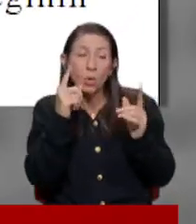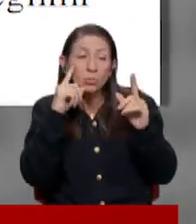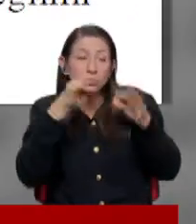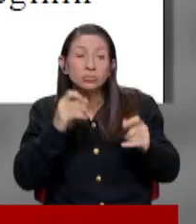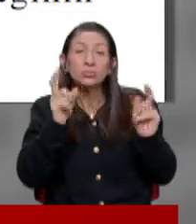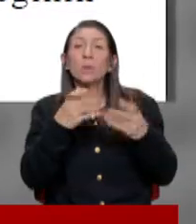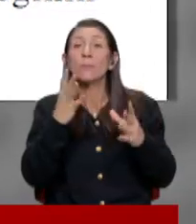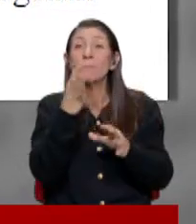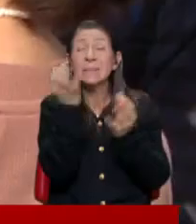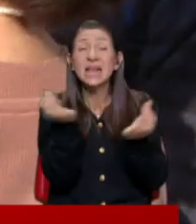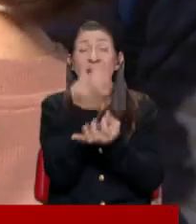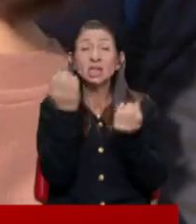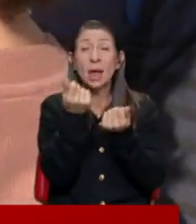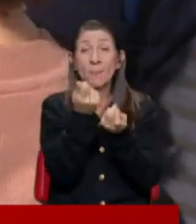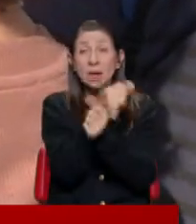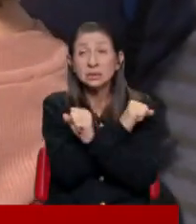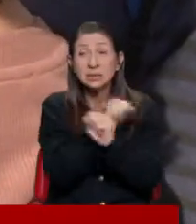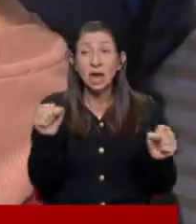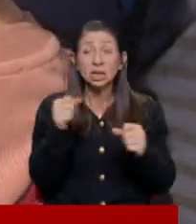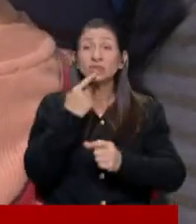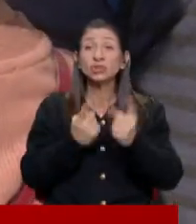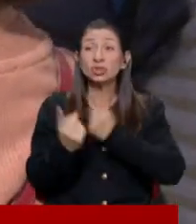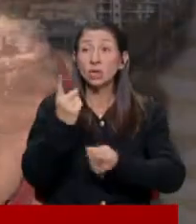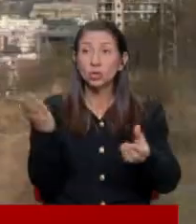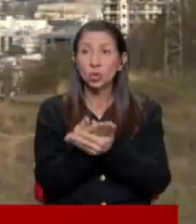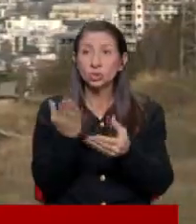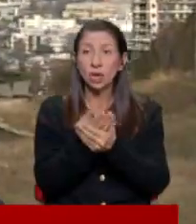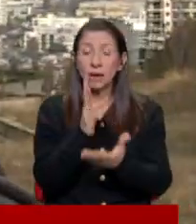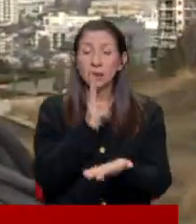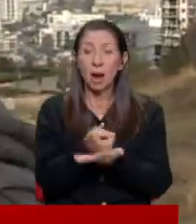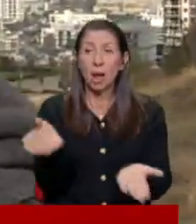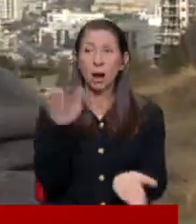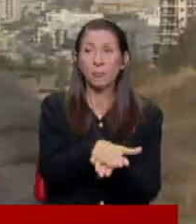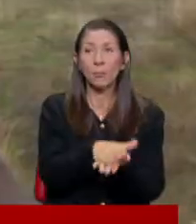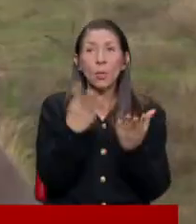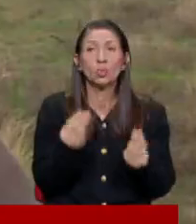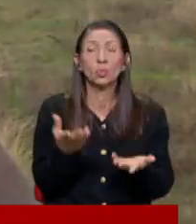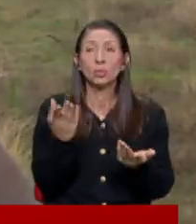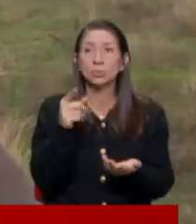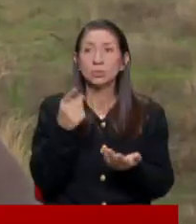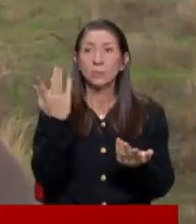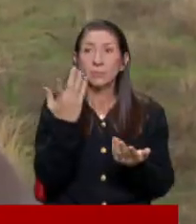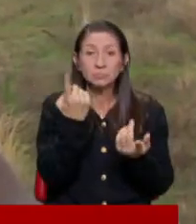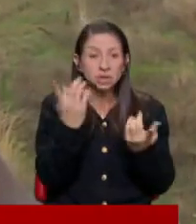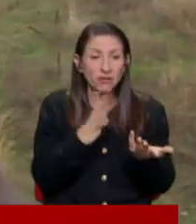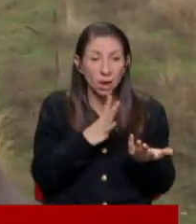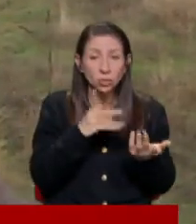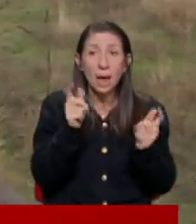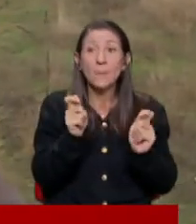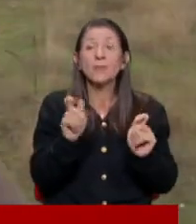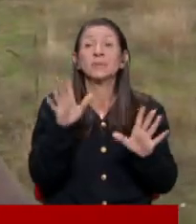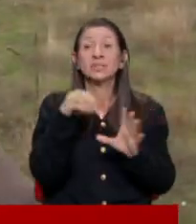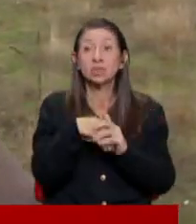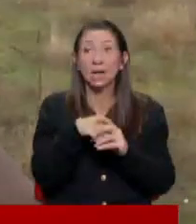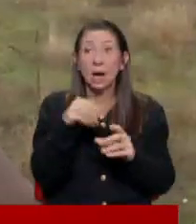çıktı. Milyarlarca liralık vurgun iddiası şikayet dosyaları kararla kapatılmış oldu. Burada bir el var bunun yapılmaması